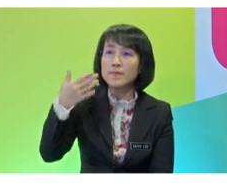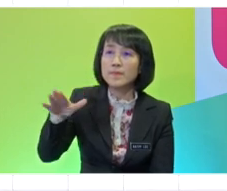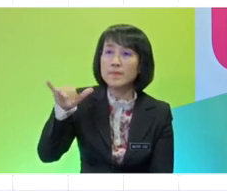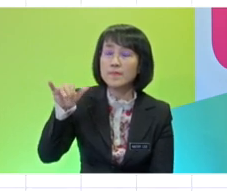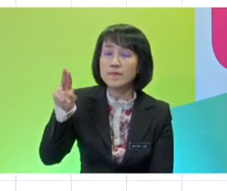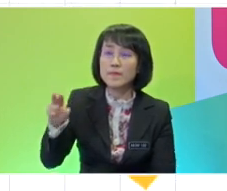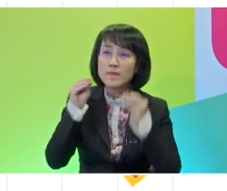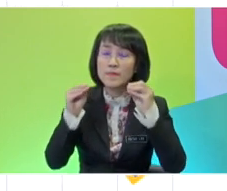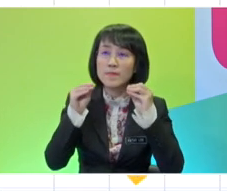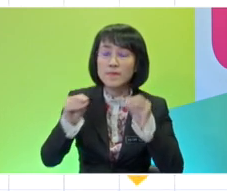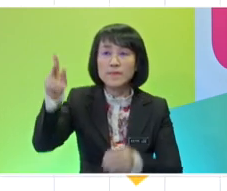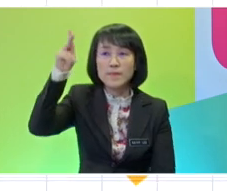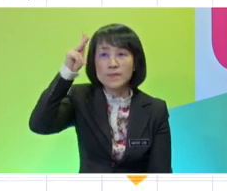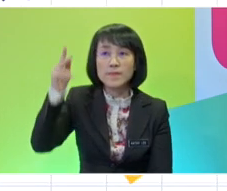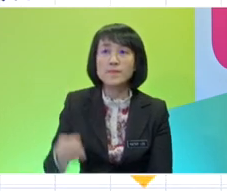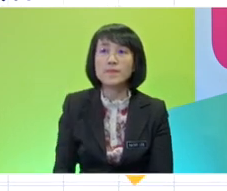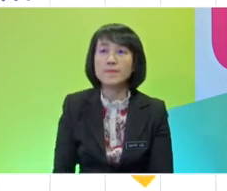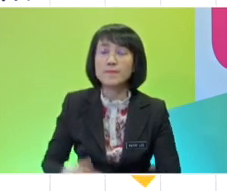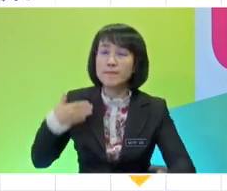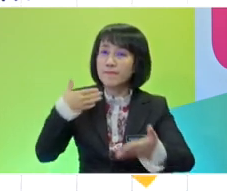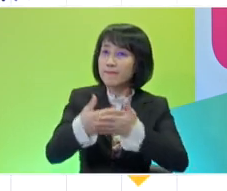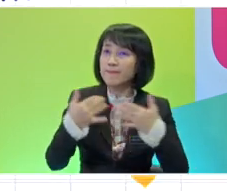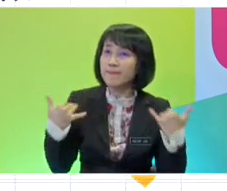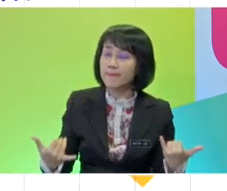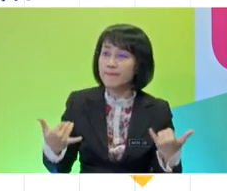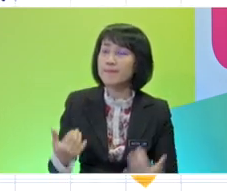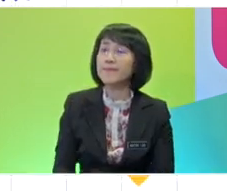confusionisme terus kekasih hingga kini